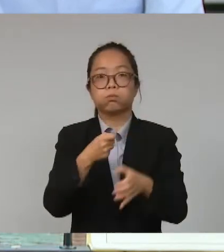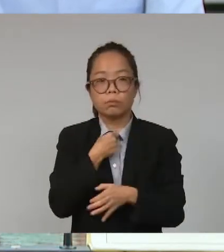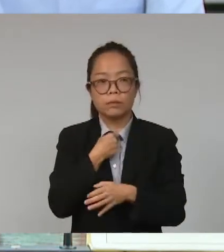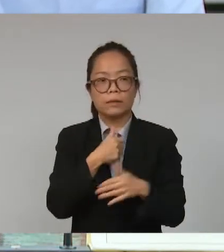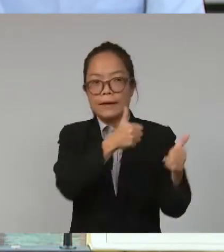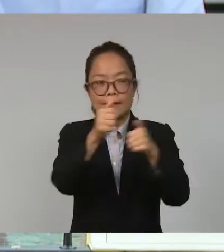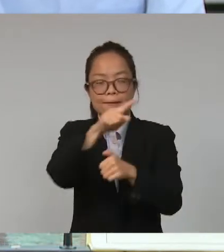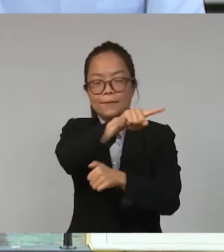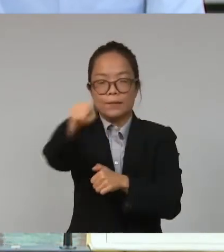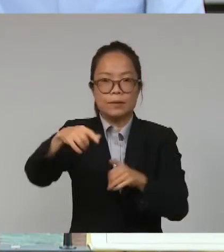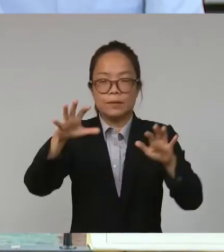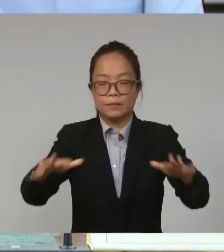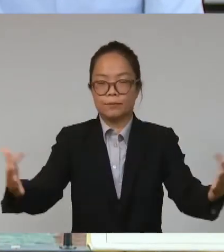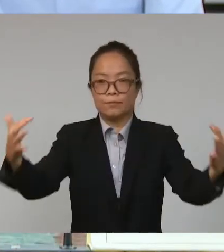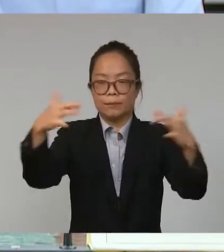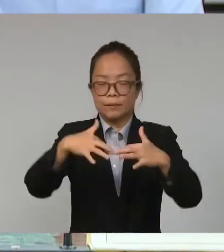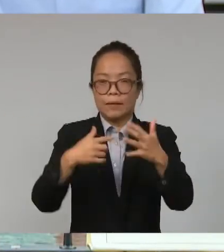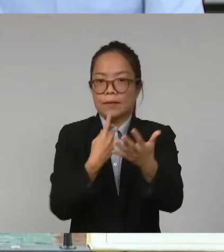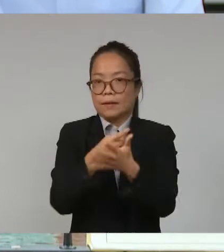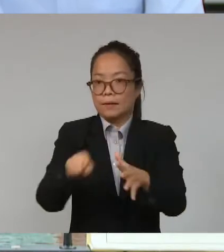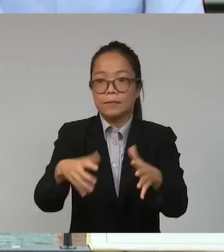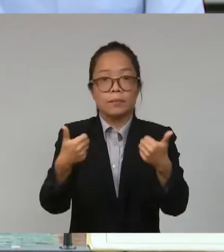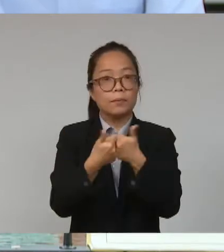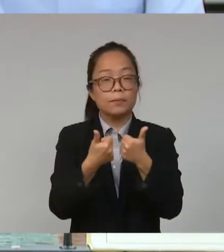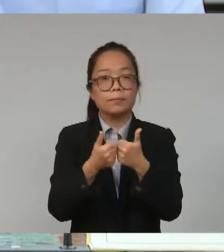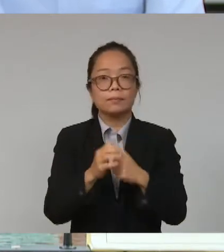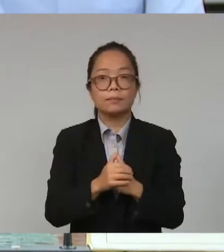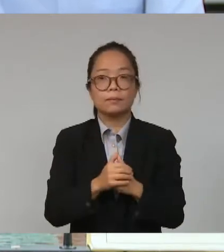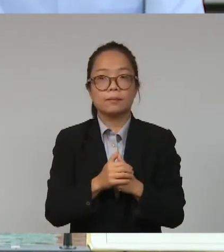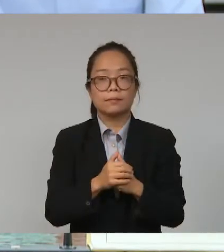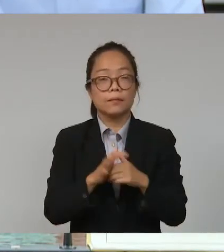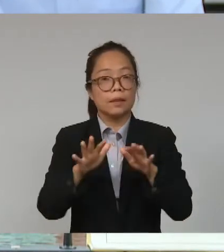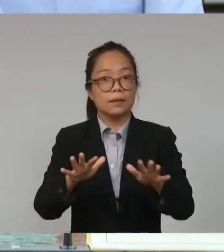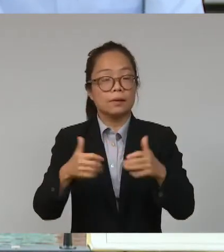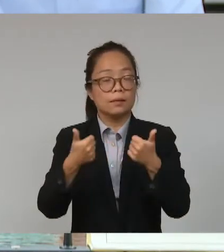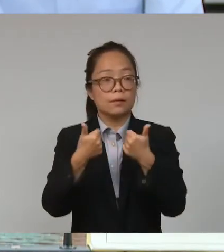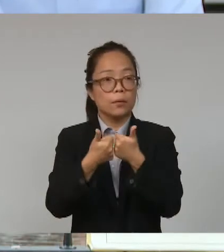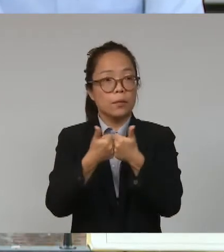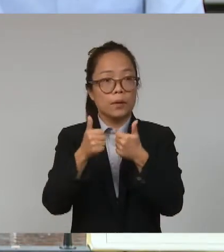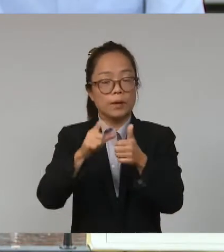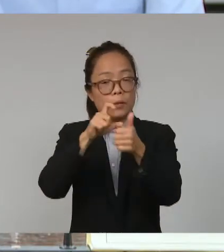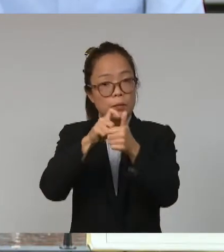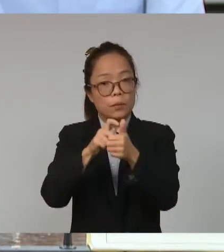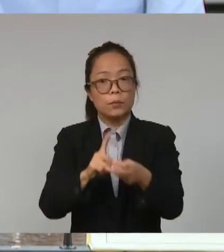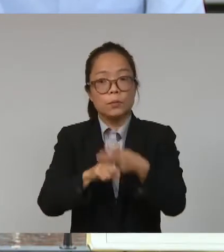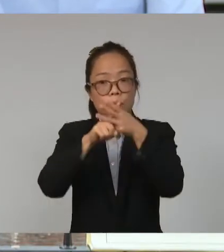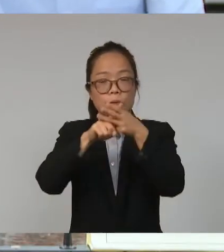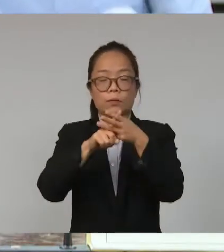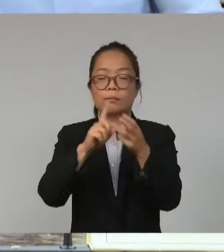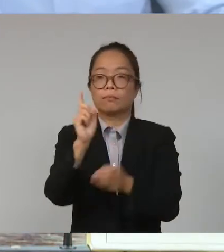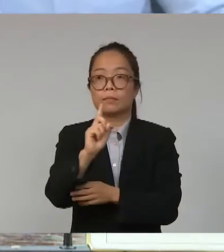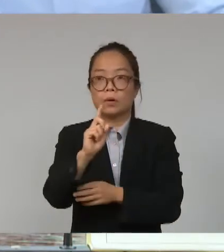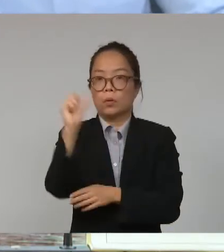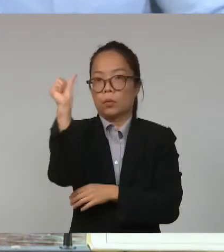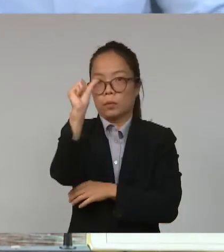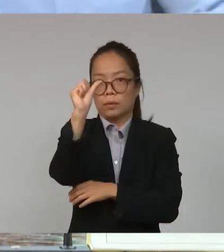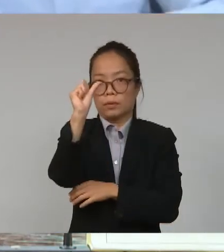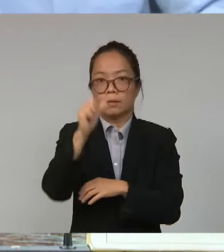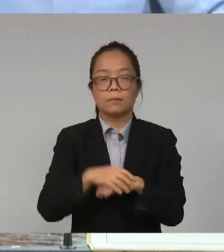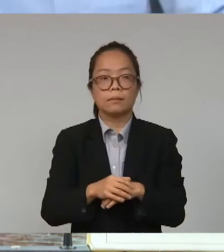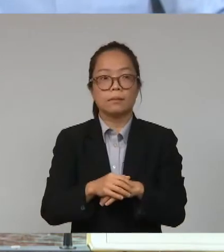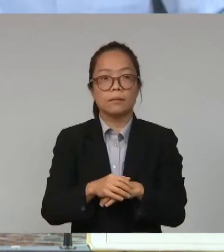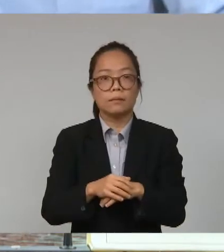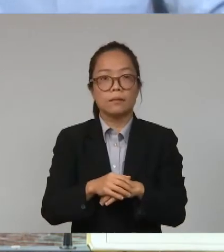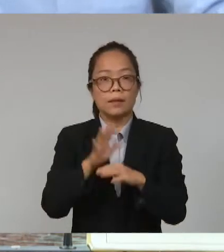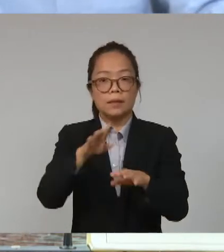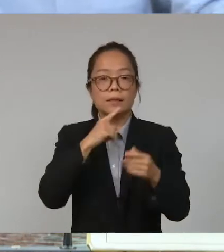谢大家今天能参加今天的听证会。今天听证会的议题主要有五点，也就